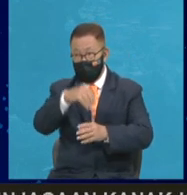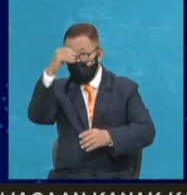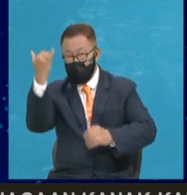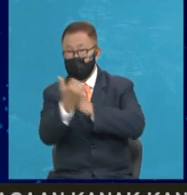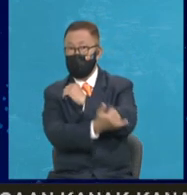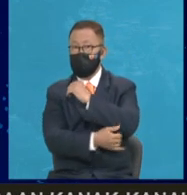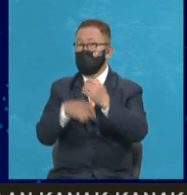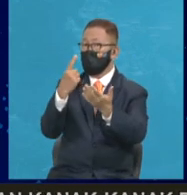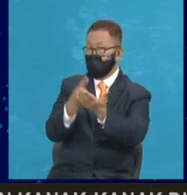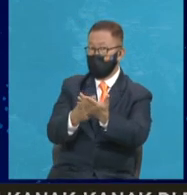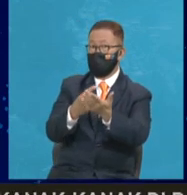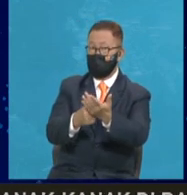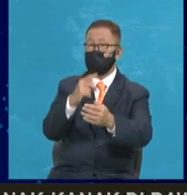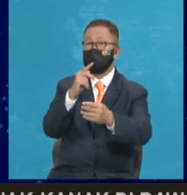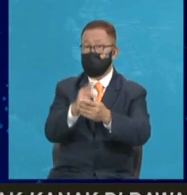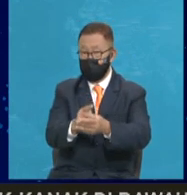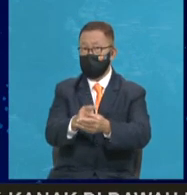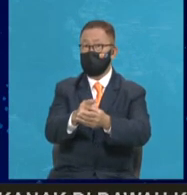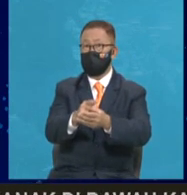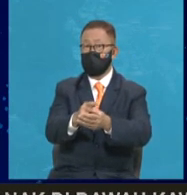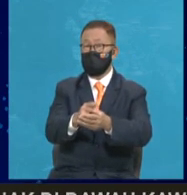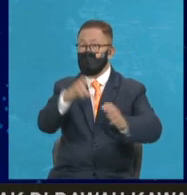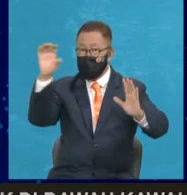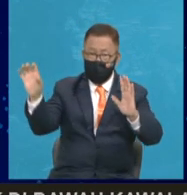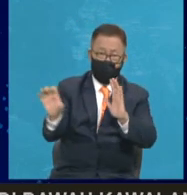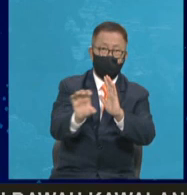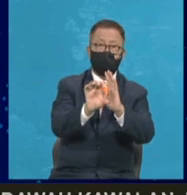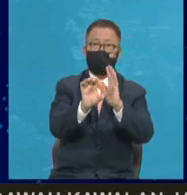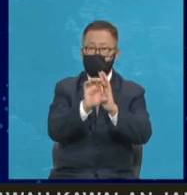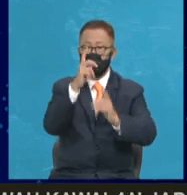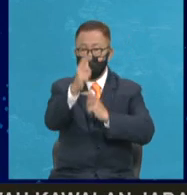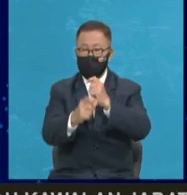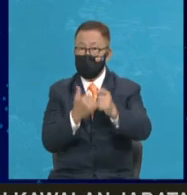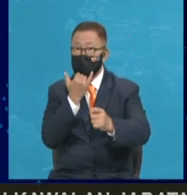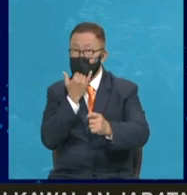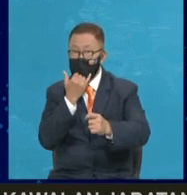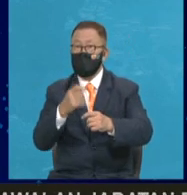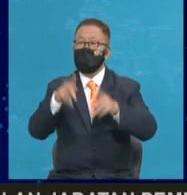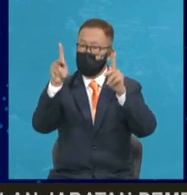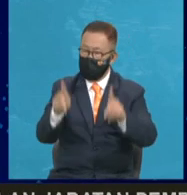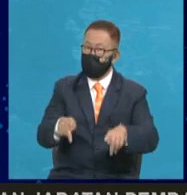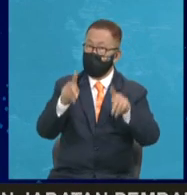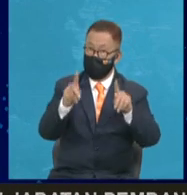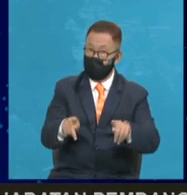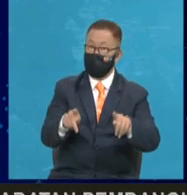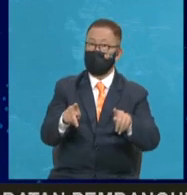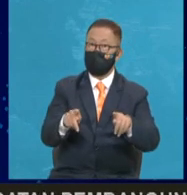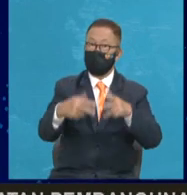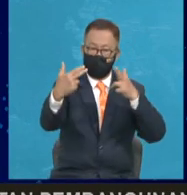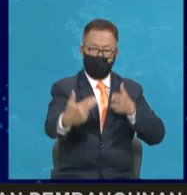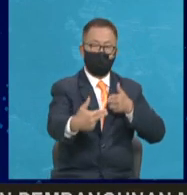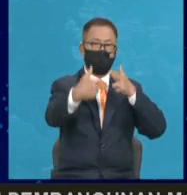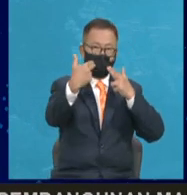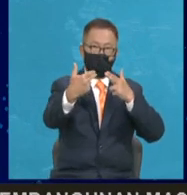semasa program kepemimpinan membantu racun Ayah pemegangan manusia yang diadakan mparui ini secara